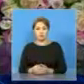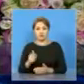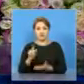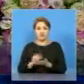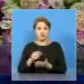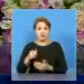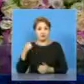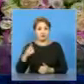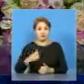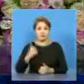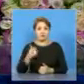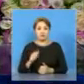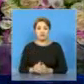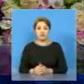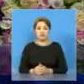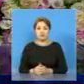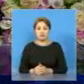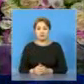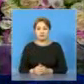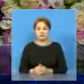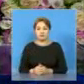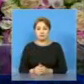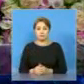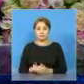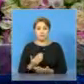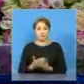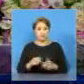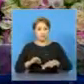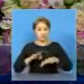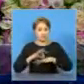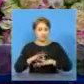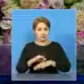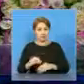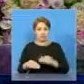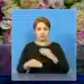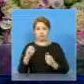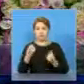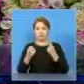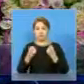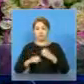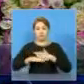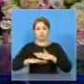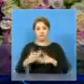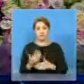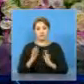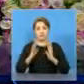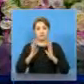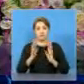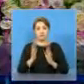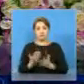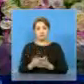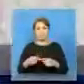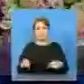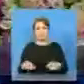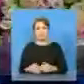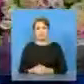ветеранов, там, пожилых людей. Для них организовать спортивные площадки, там, я не знаю, аллеи и так